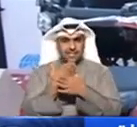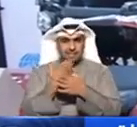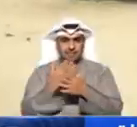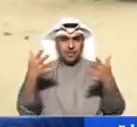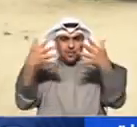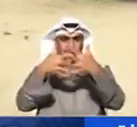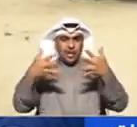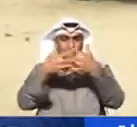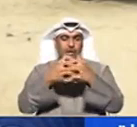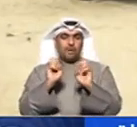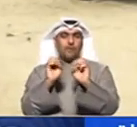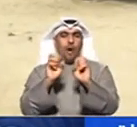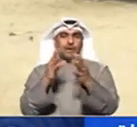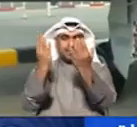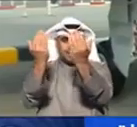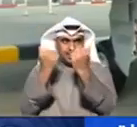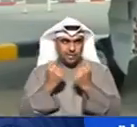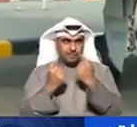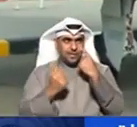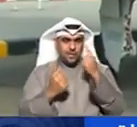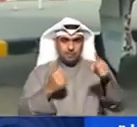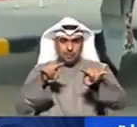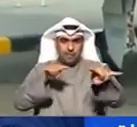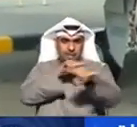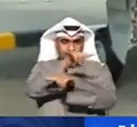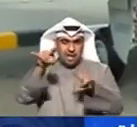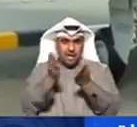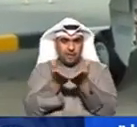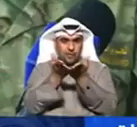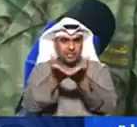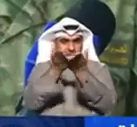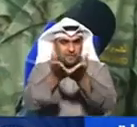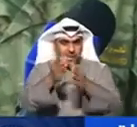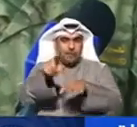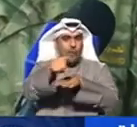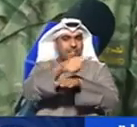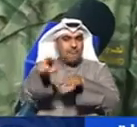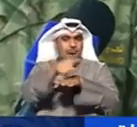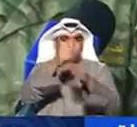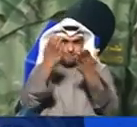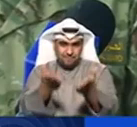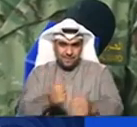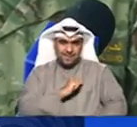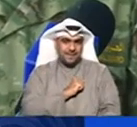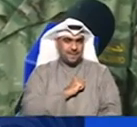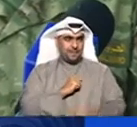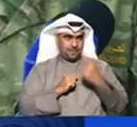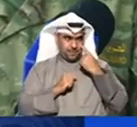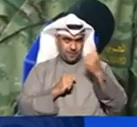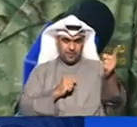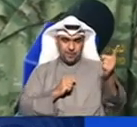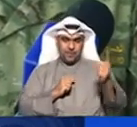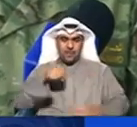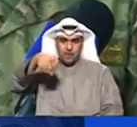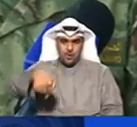بالإضافة إلى آليات ثقيلة برية وبحرية وجوية. يسعدنا اليوم أن نتواجد في معرض الخليج